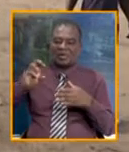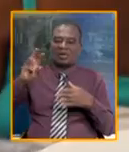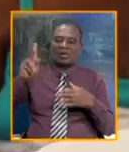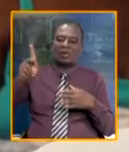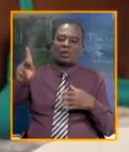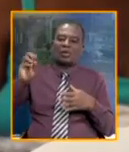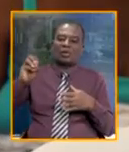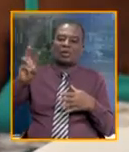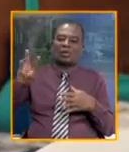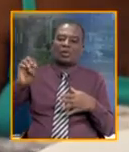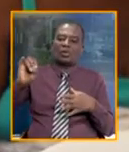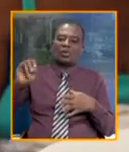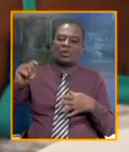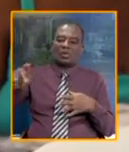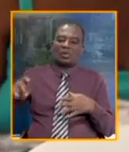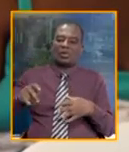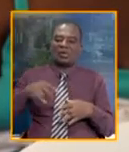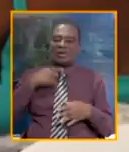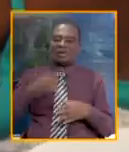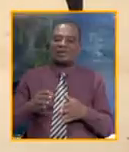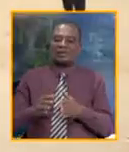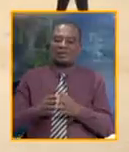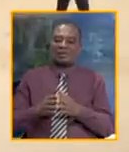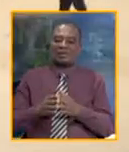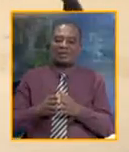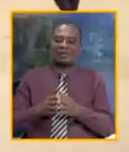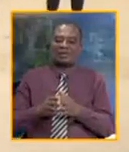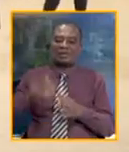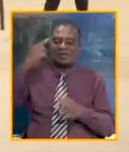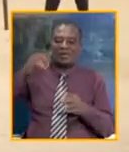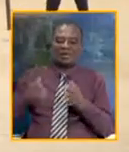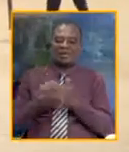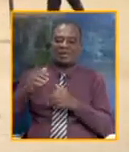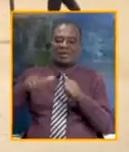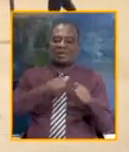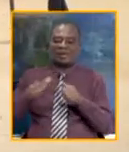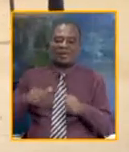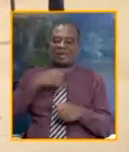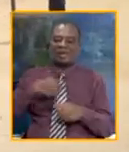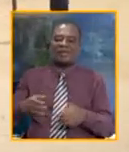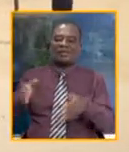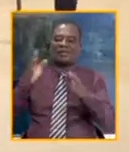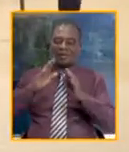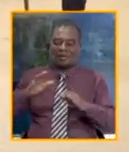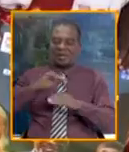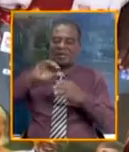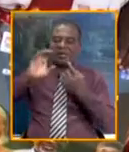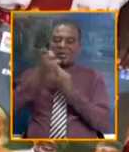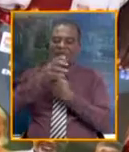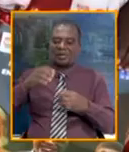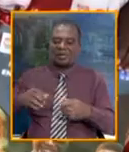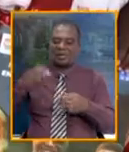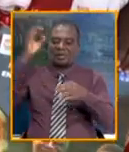instruit les populations sur le civisme et la citoyenneté. Par cette activité, elles veulent ainsi réunir les conditions d'une